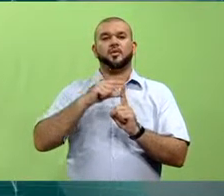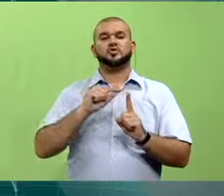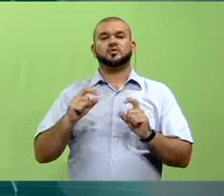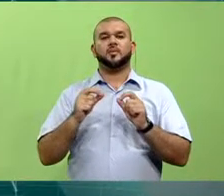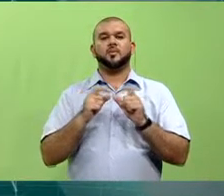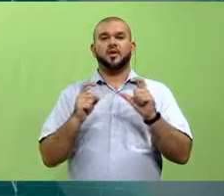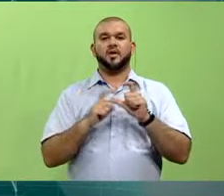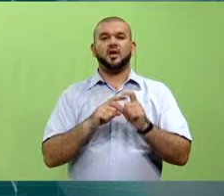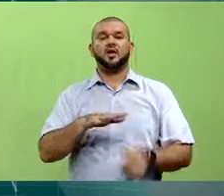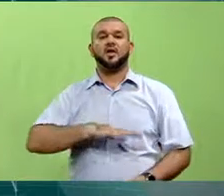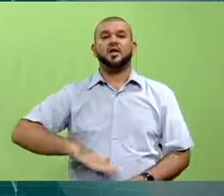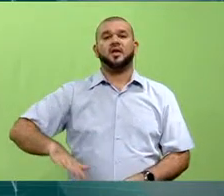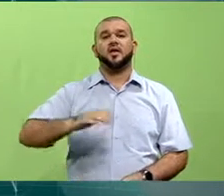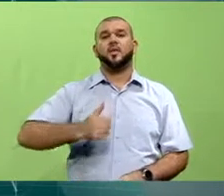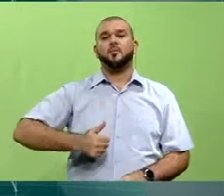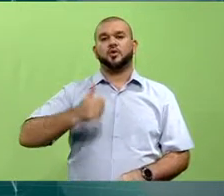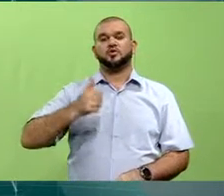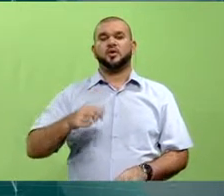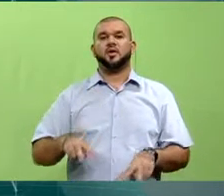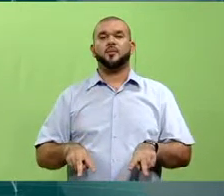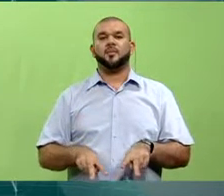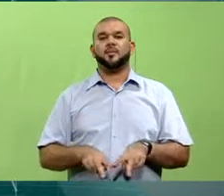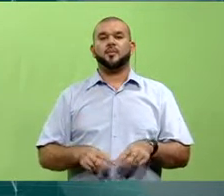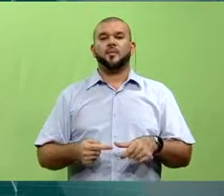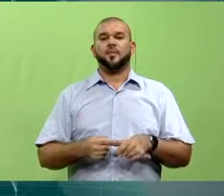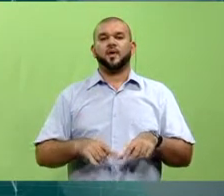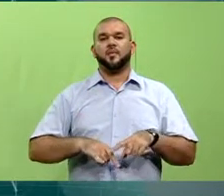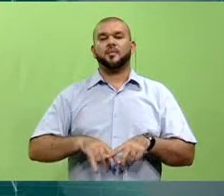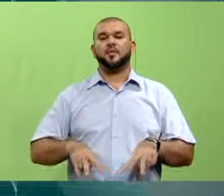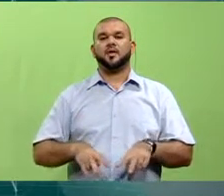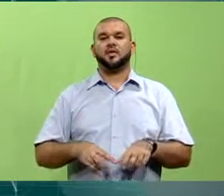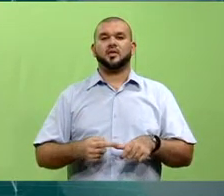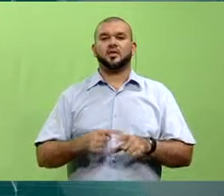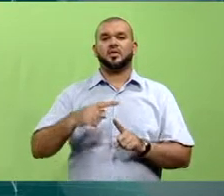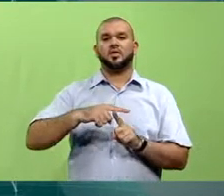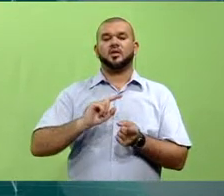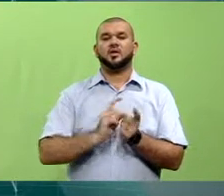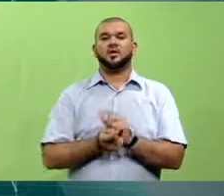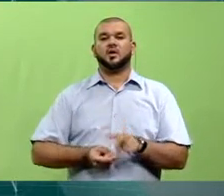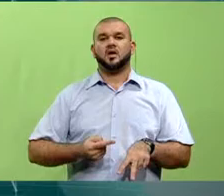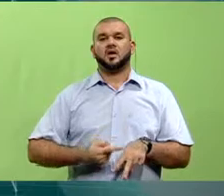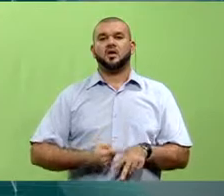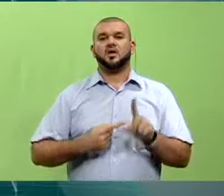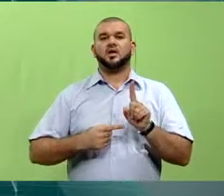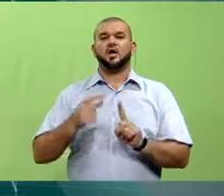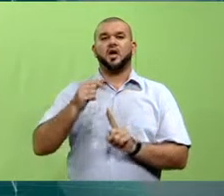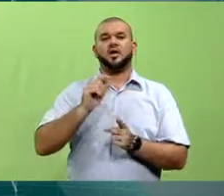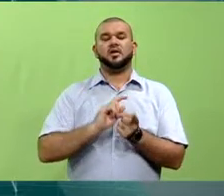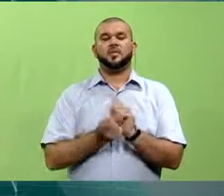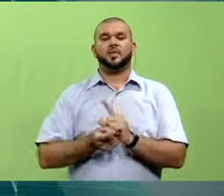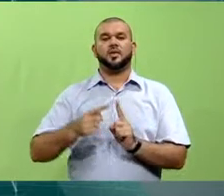Görüşmenin ardından CTP Birleşik Güçler Genel Başkanı Mehmet Ali Talat ile DİSİ